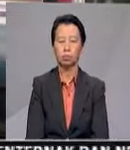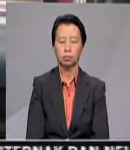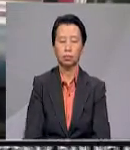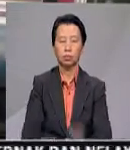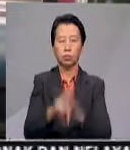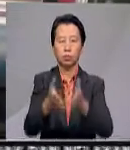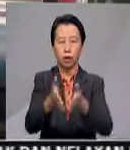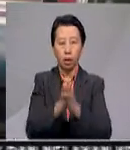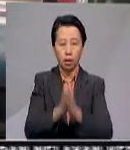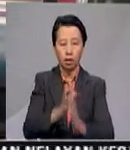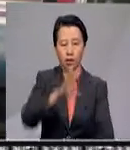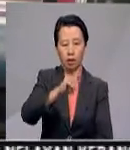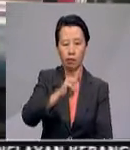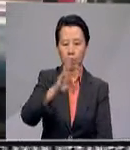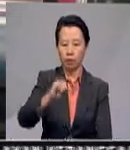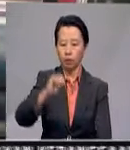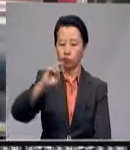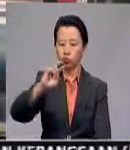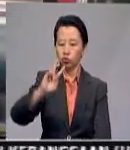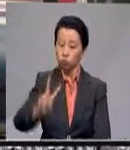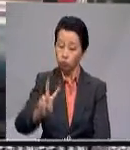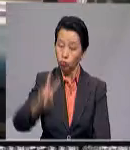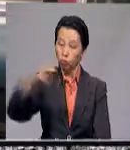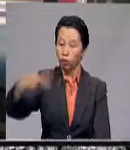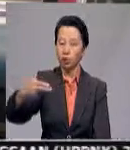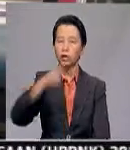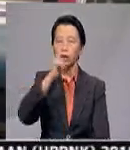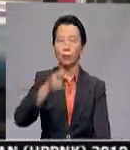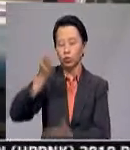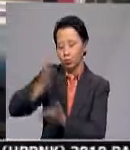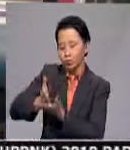Permohonan MM2H ini tidak perlu dibekukan.